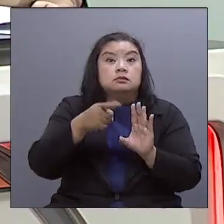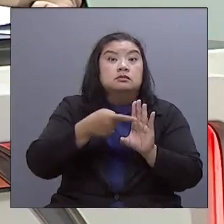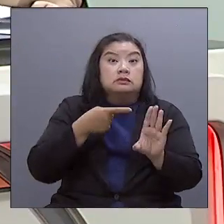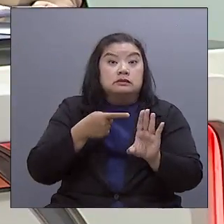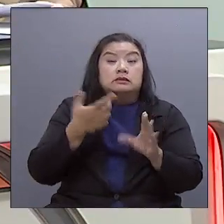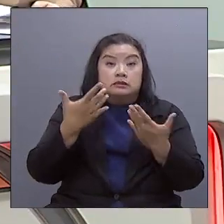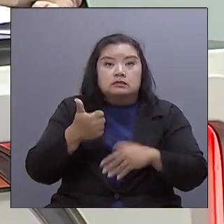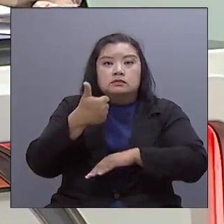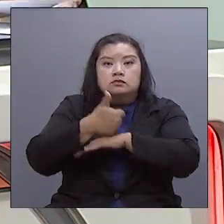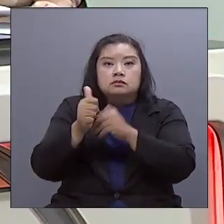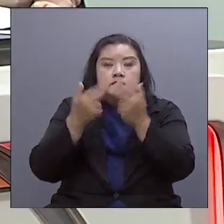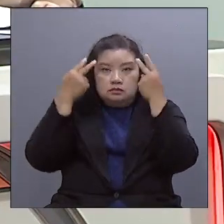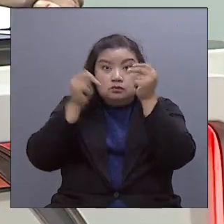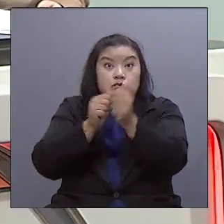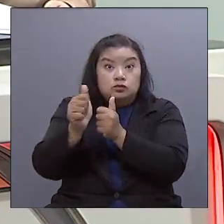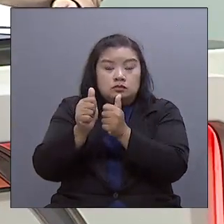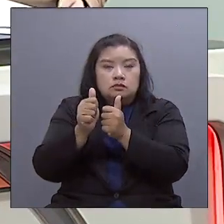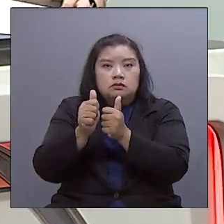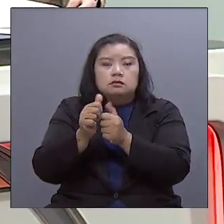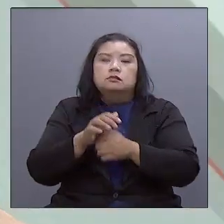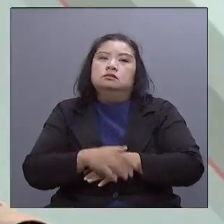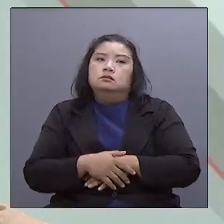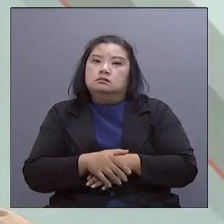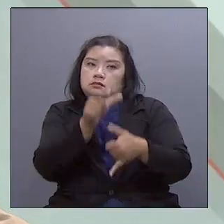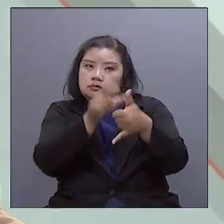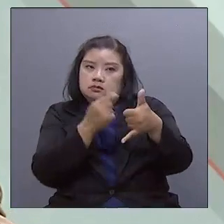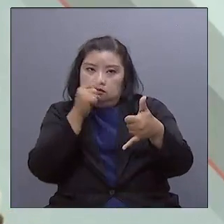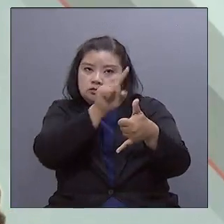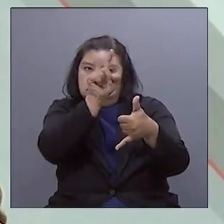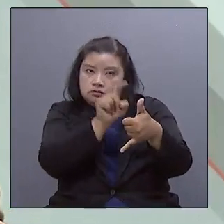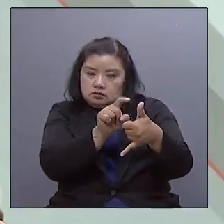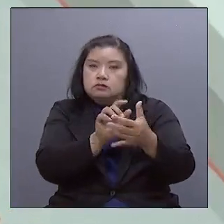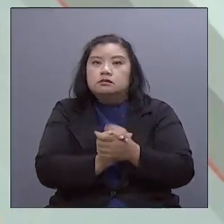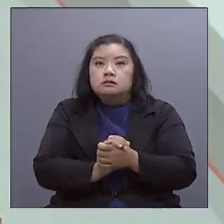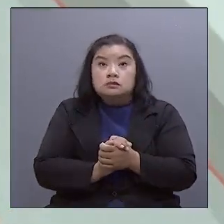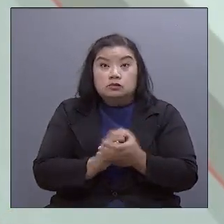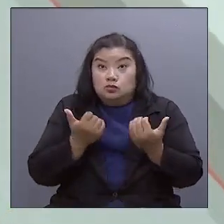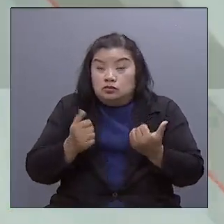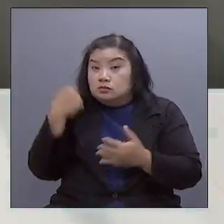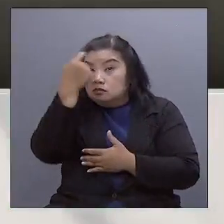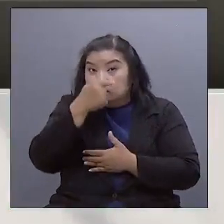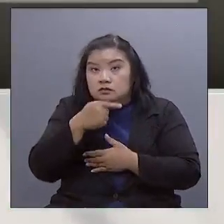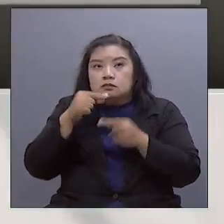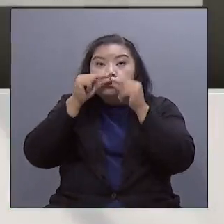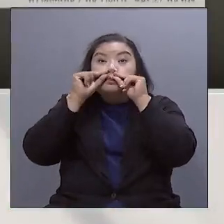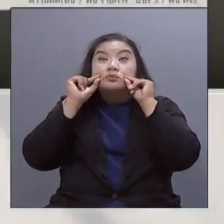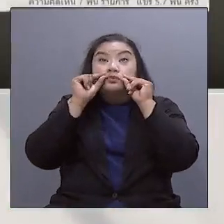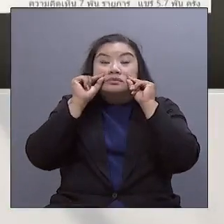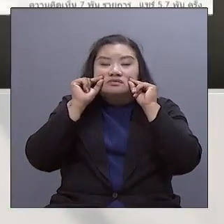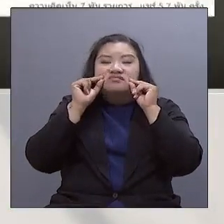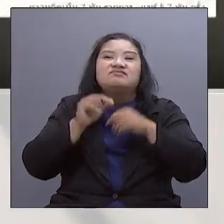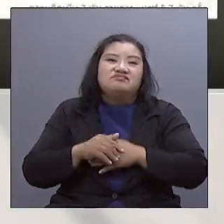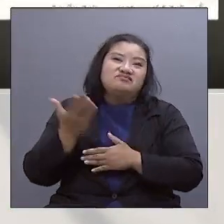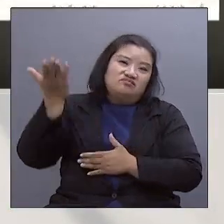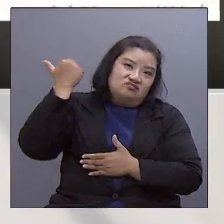หรือว่าทัศนคติเนี่ยมันก็เริ่มเข้มข้นขึ้นค่ะอย่างคนแรกที่เปิดฉากหนีไม่พ้นคุณชูวิทย์นะคะนอกจากจะเคย